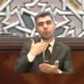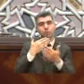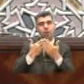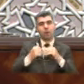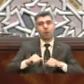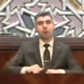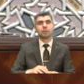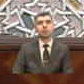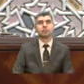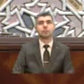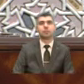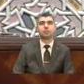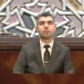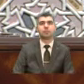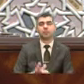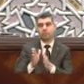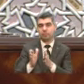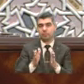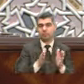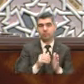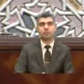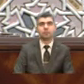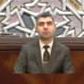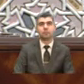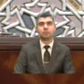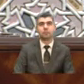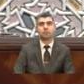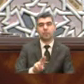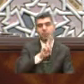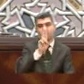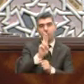شكرا سيد الوزير، انتهى الوقت. تعقيب الفريق،